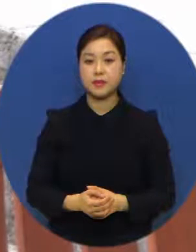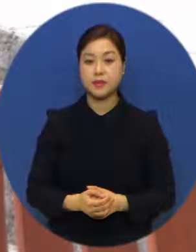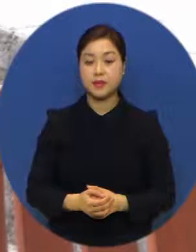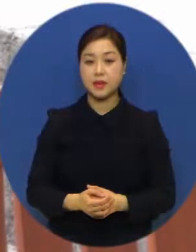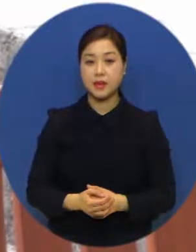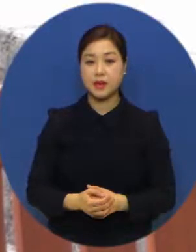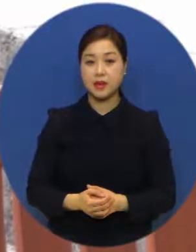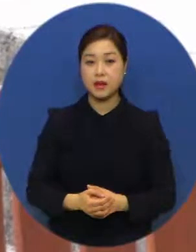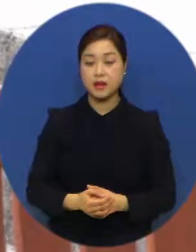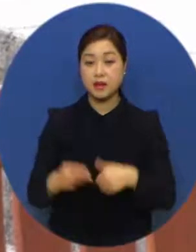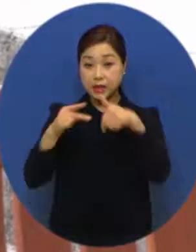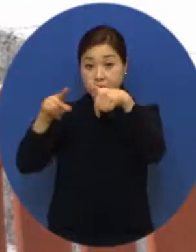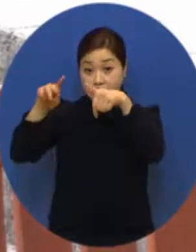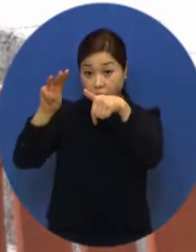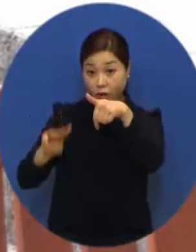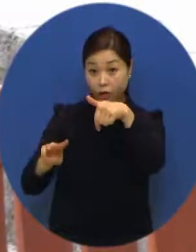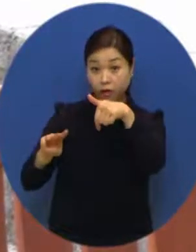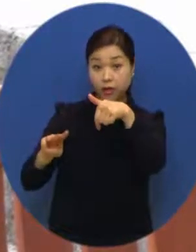인천에